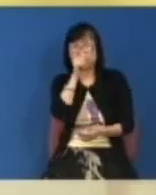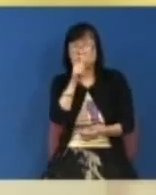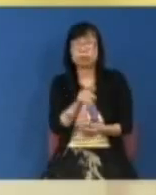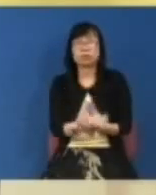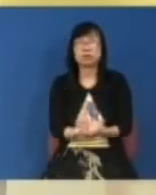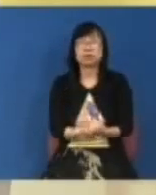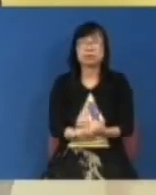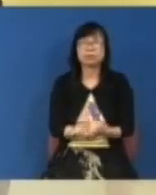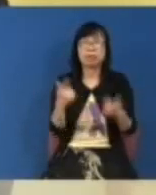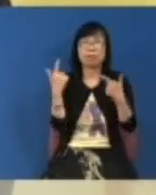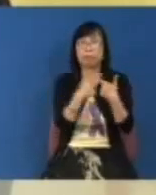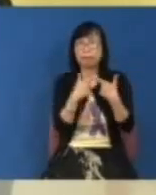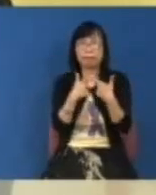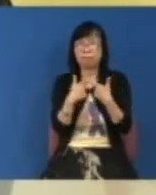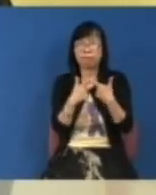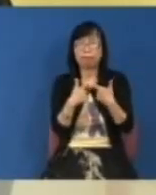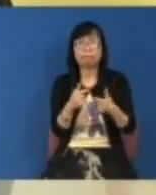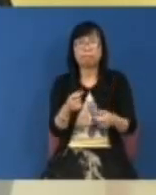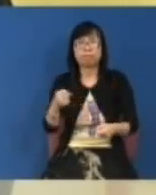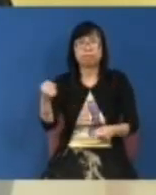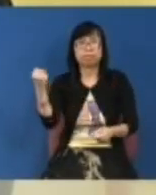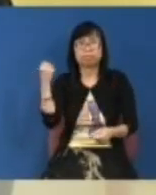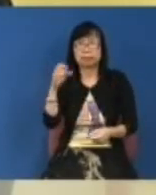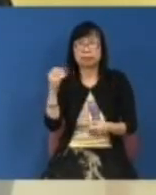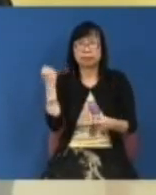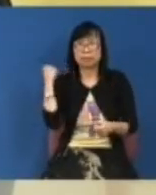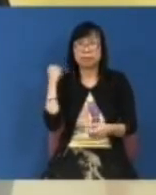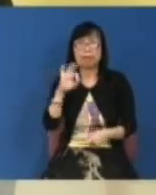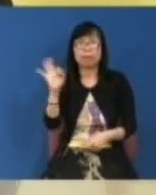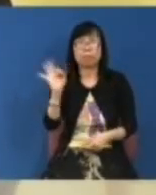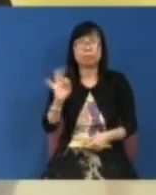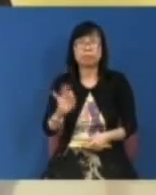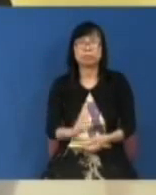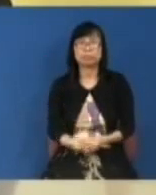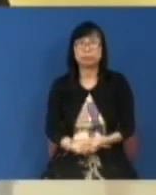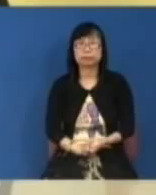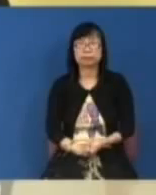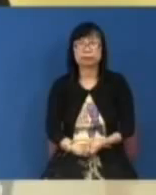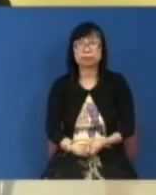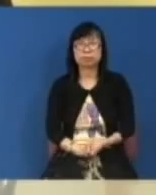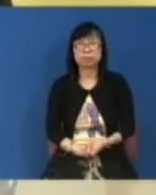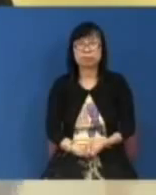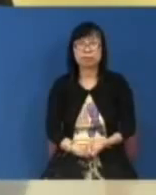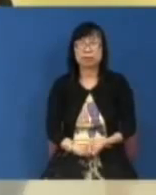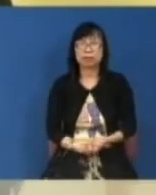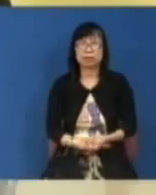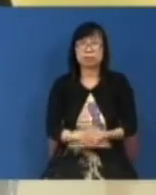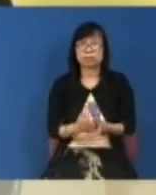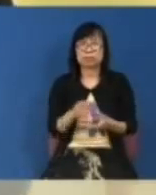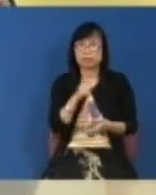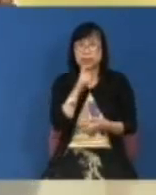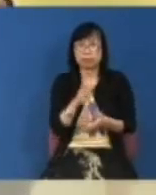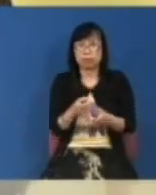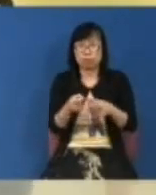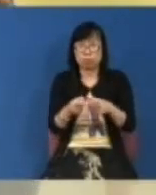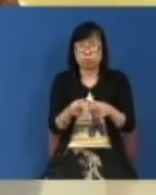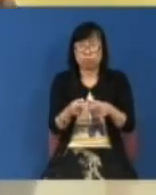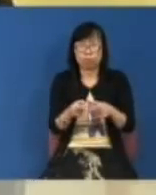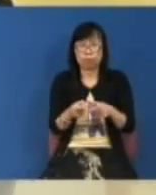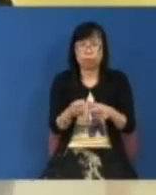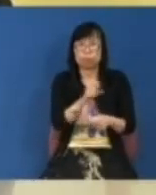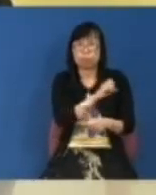富汗，已經沒有能力去再搞了。在這樣的底線底下，還有一個這麼大的團結工會運動作